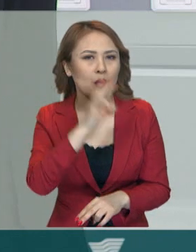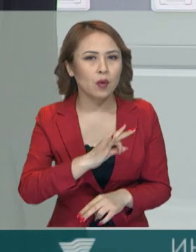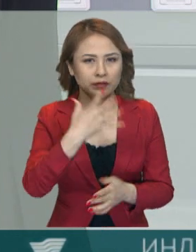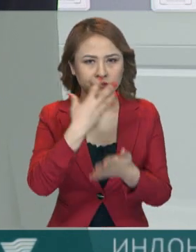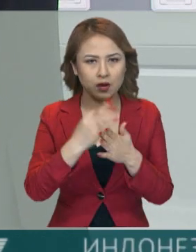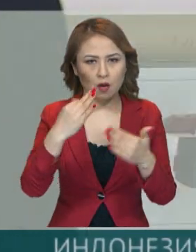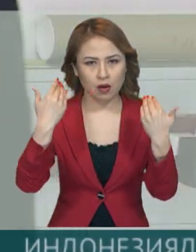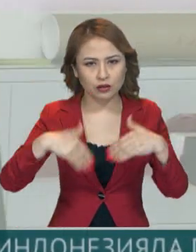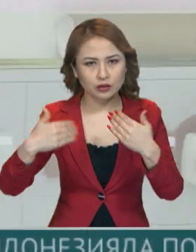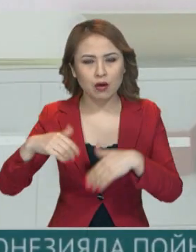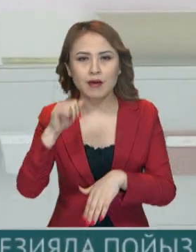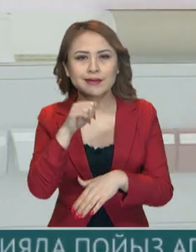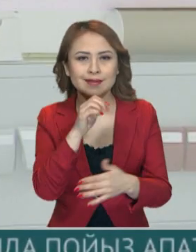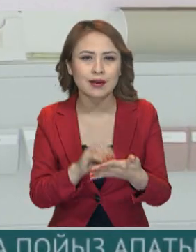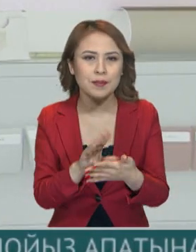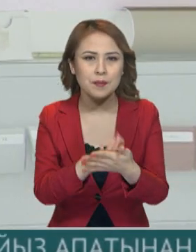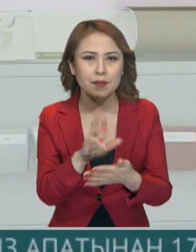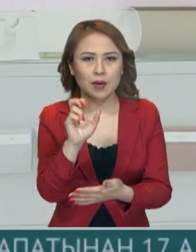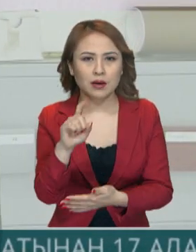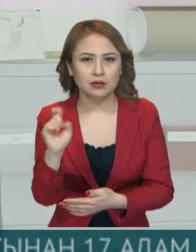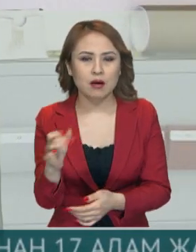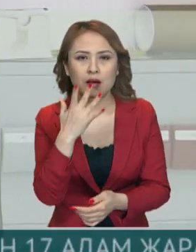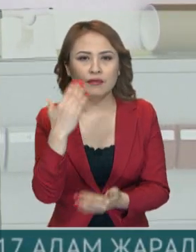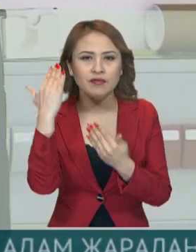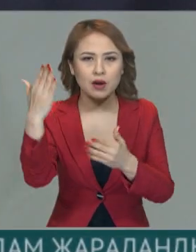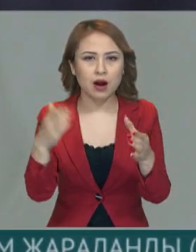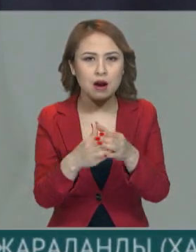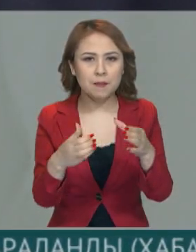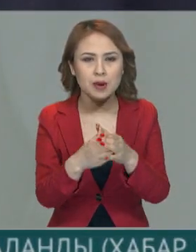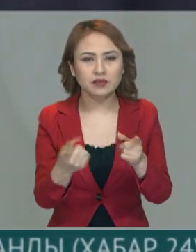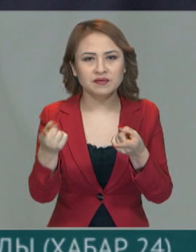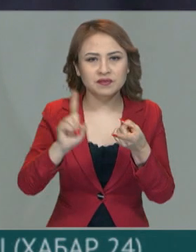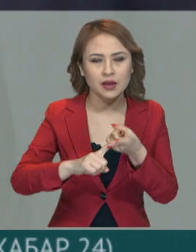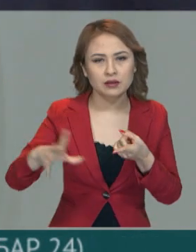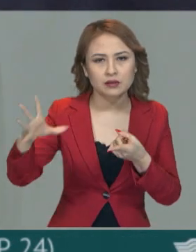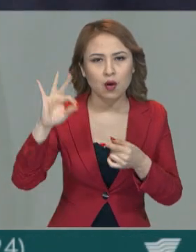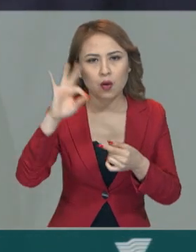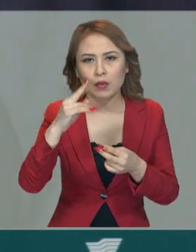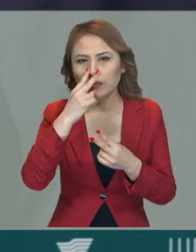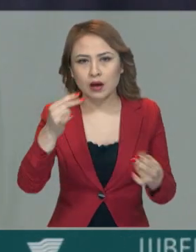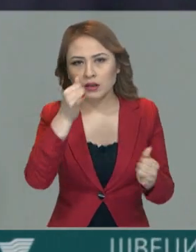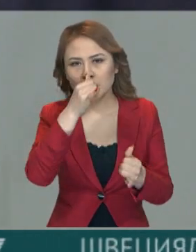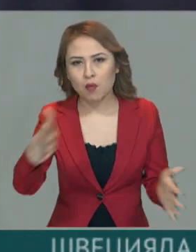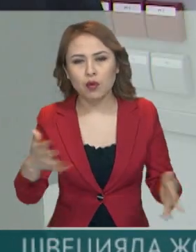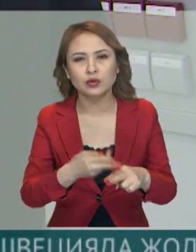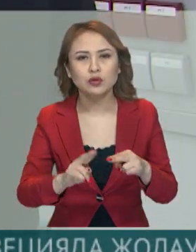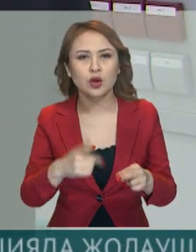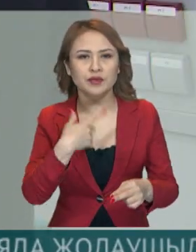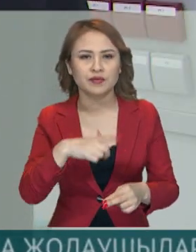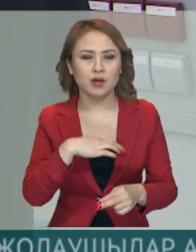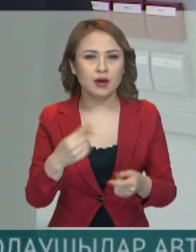жеке мәліметтердің құпия сақталуында. Яғни, шетелдің компаниялары бізге қатысты мәліметтерді көре алмайды. Бұл өз